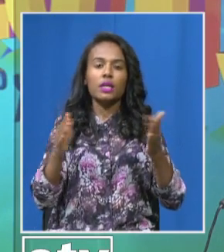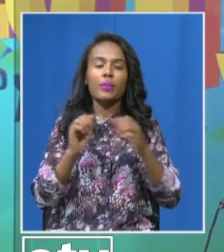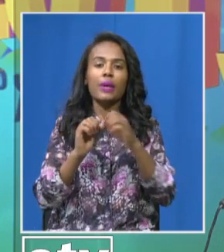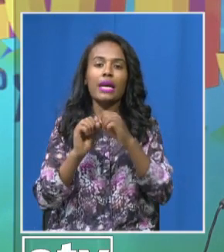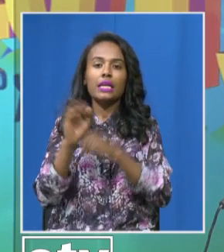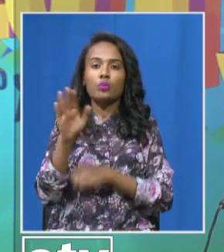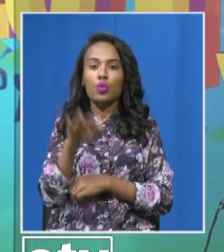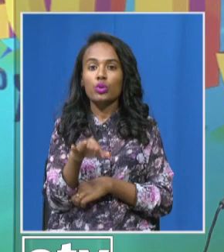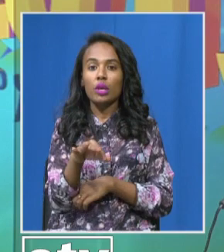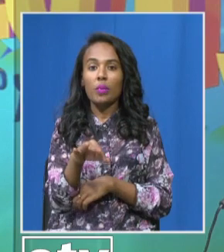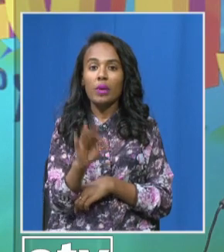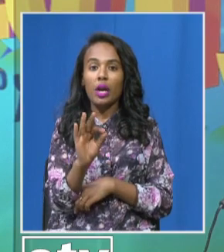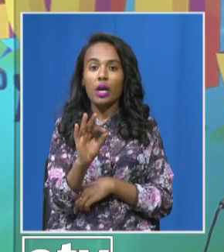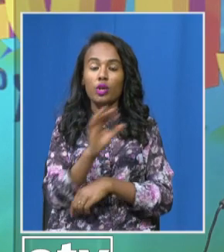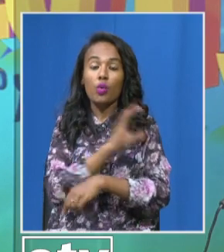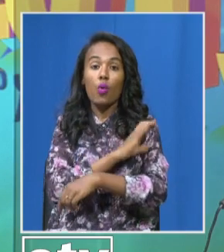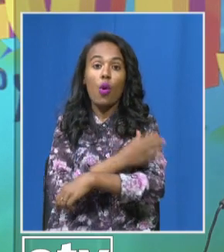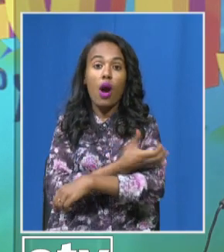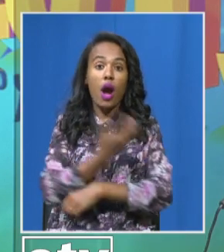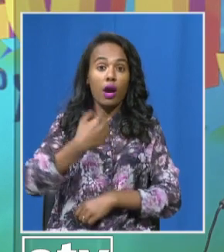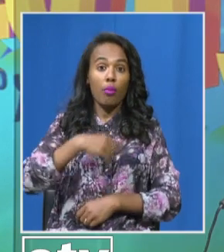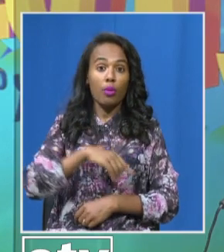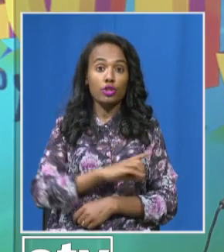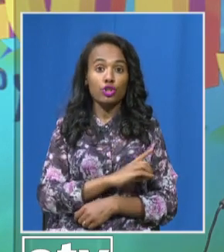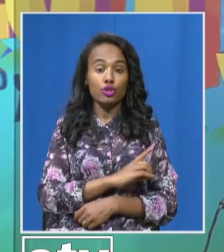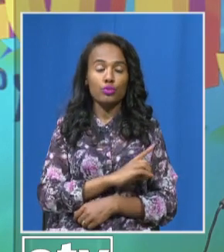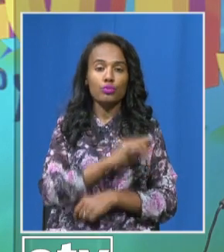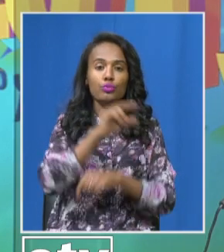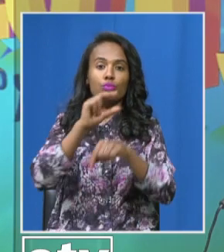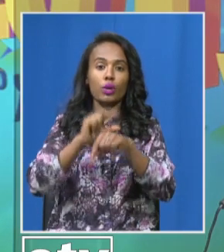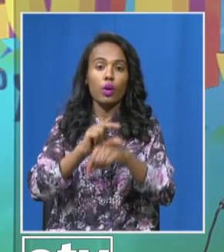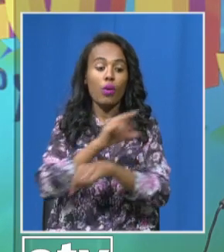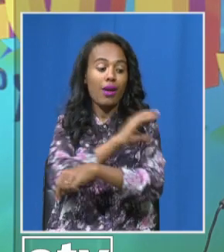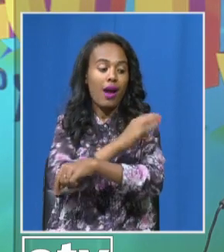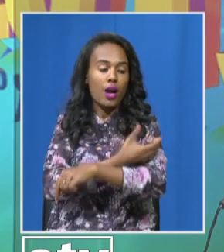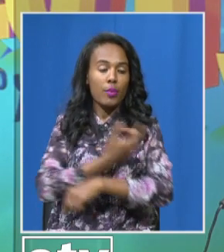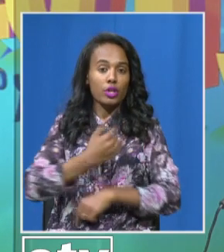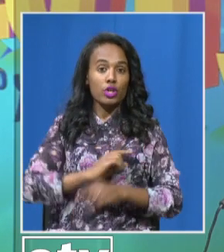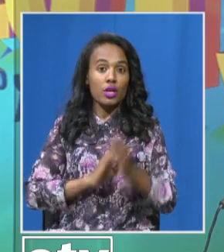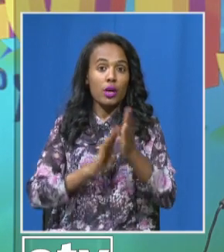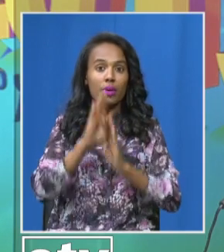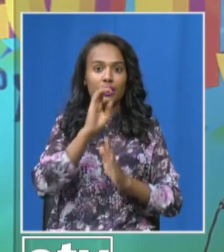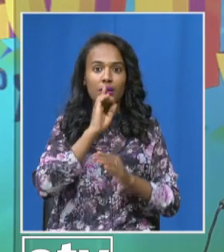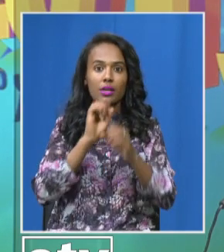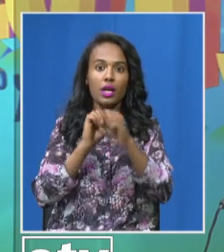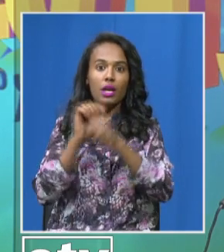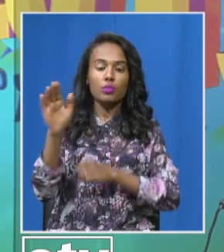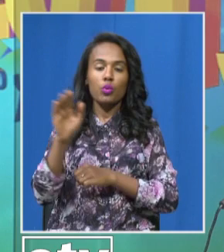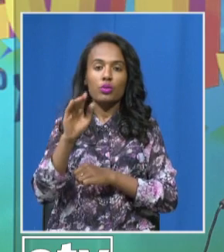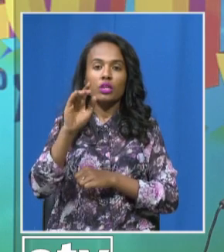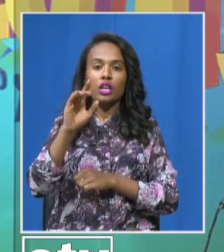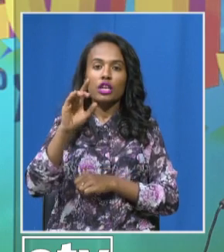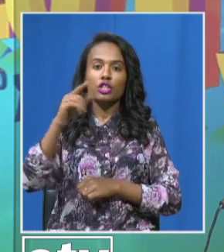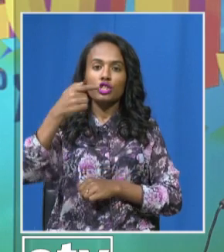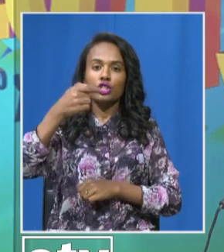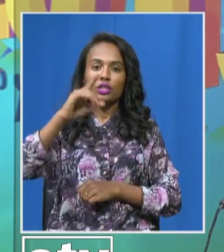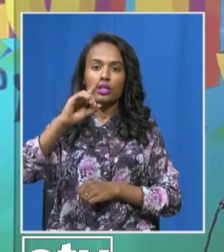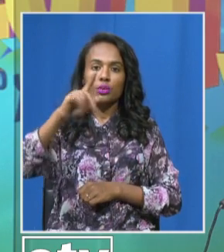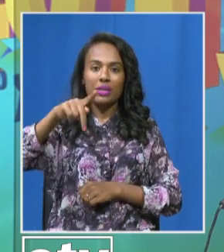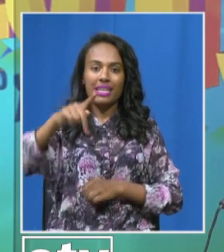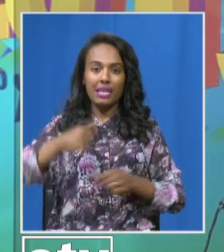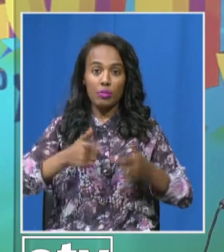በኤክስፖርት የምናገኘው አቅማችንን ብሔራዊ አቅማችንን የማሳደግ ነው። ኤክስፖርት ለጂዲፒ የሚኖረው